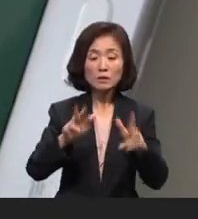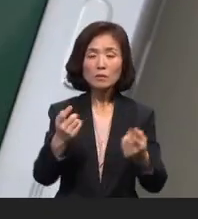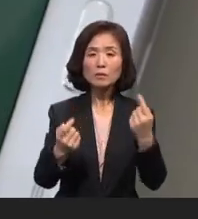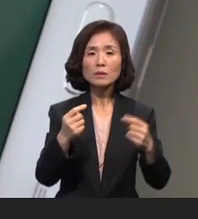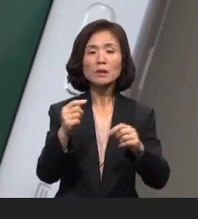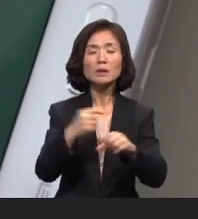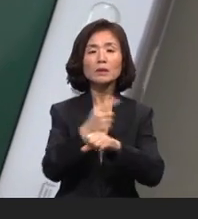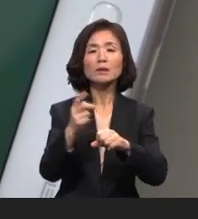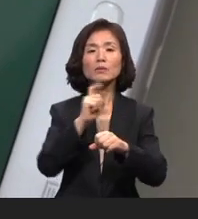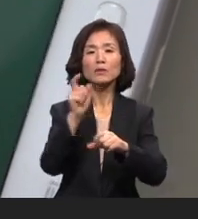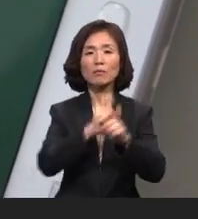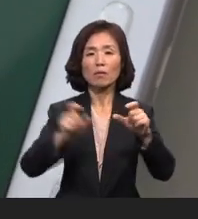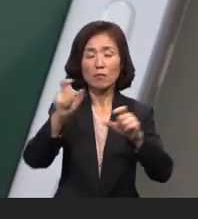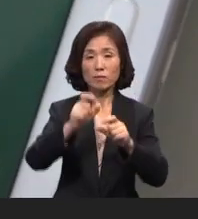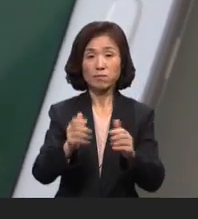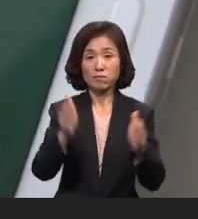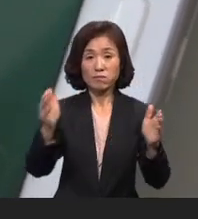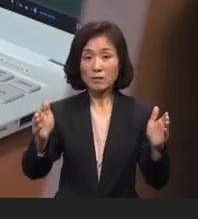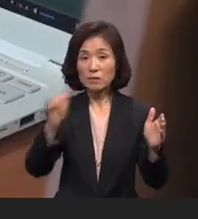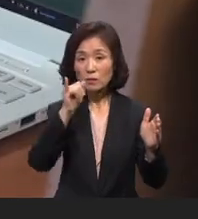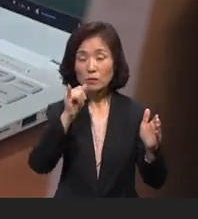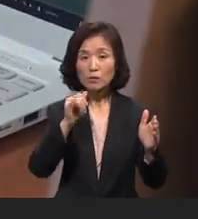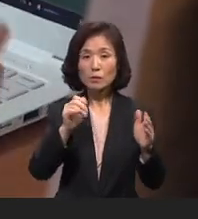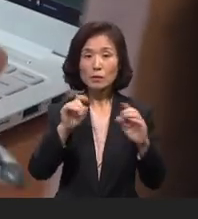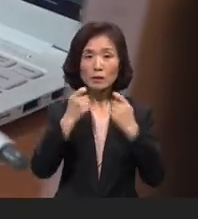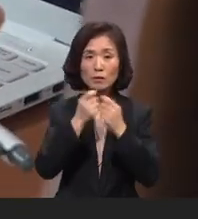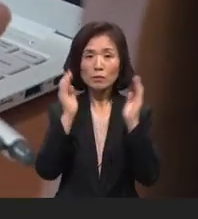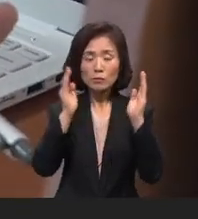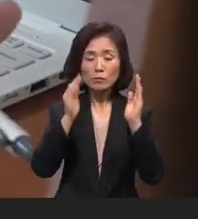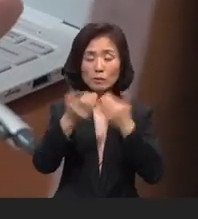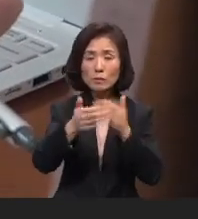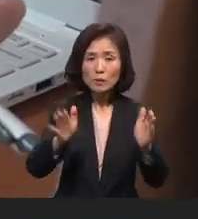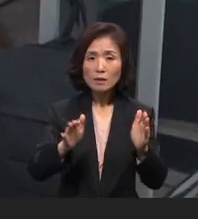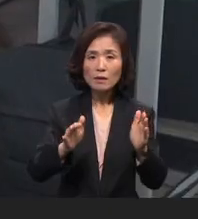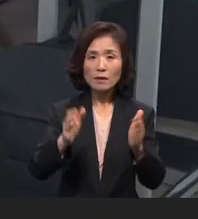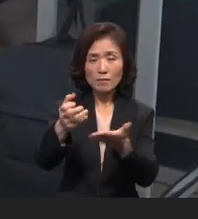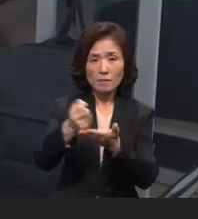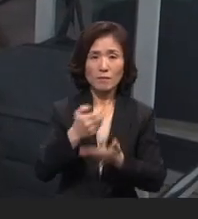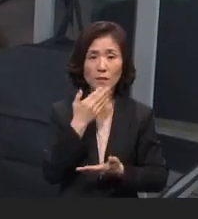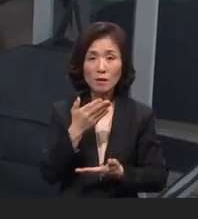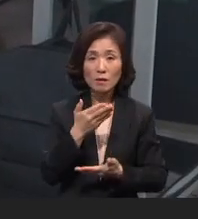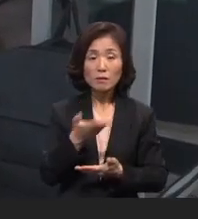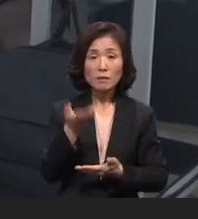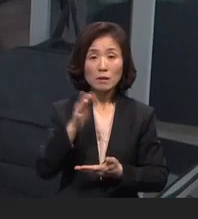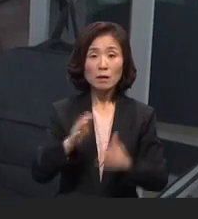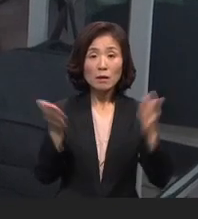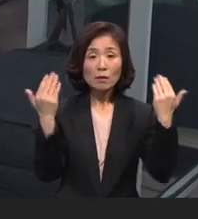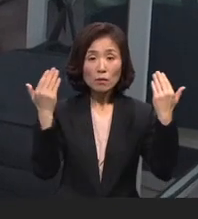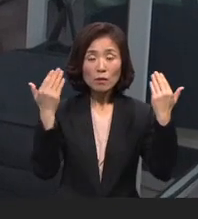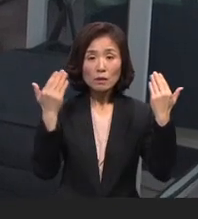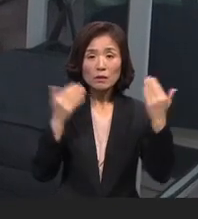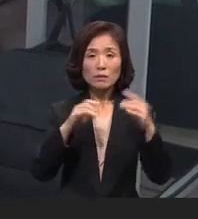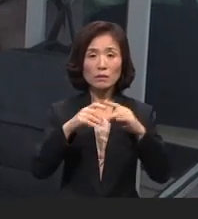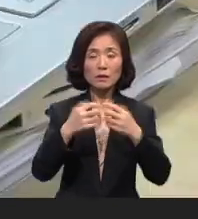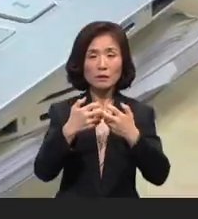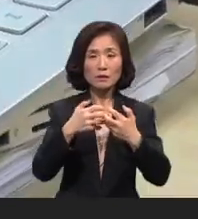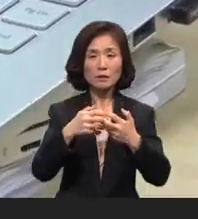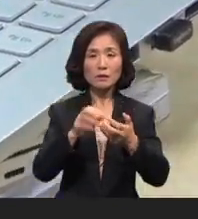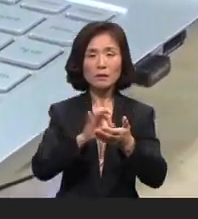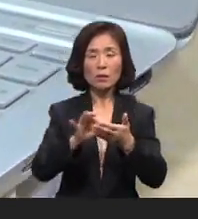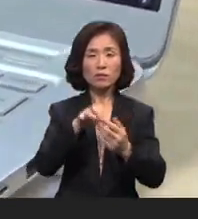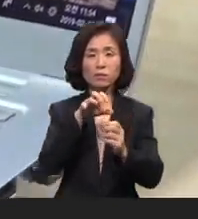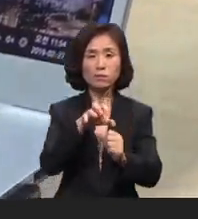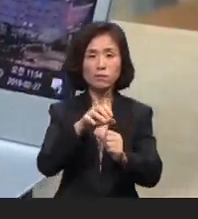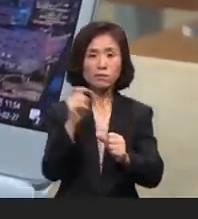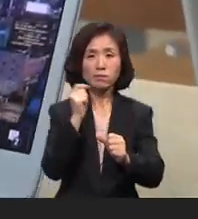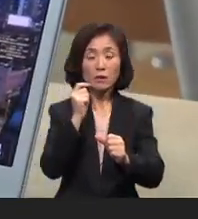길었고 기숙사 자습실 내 반입도 가능했습니다. 학교가 전자기기 사용 규제를 강화한 건 학생들이 학업